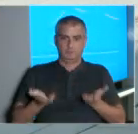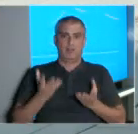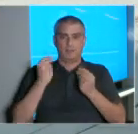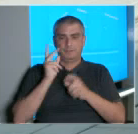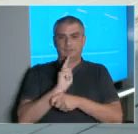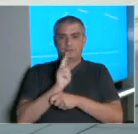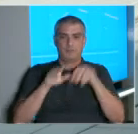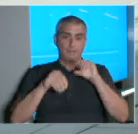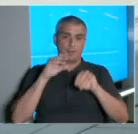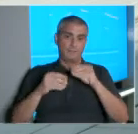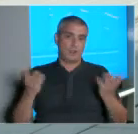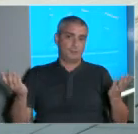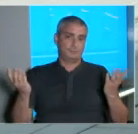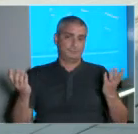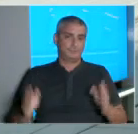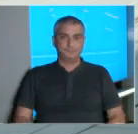הרבה מאוד זיופים בקלפיות.